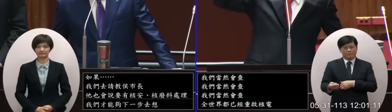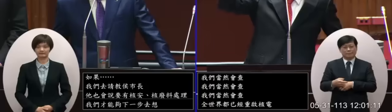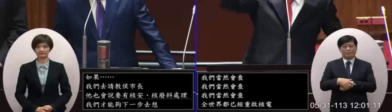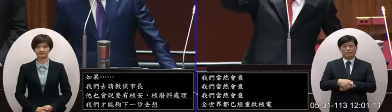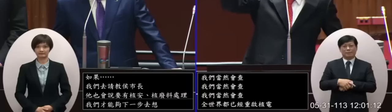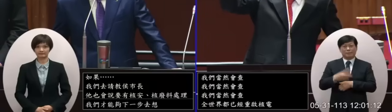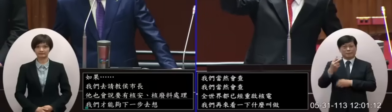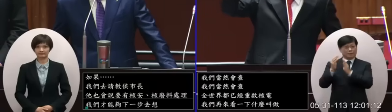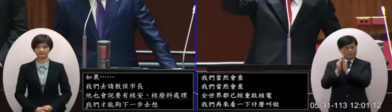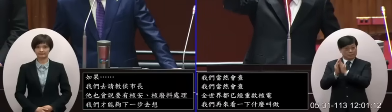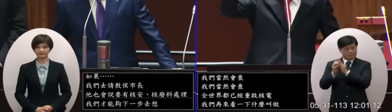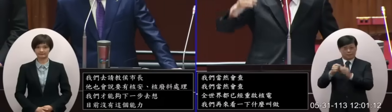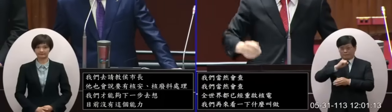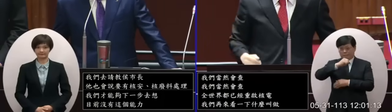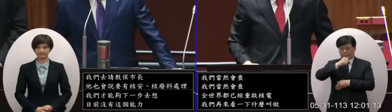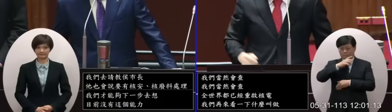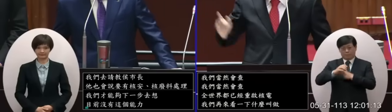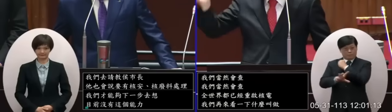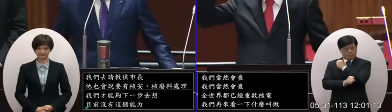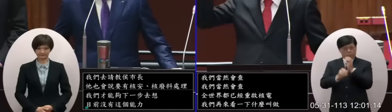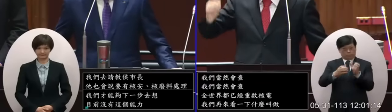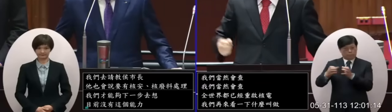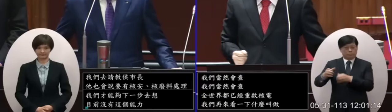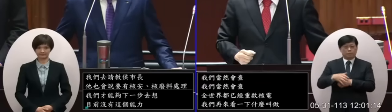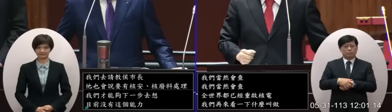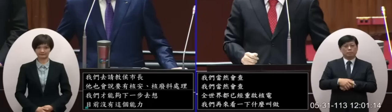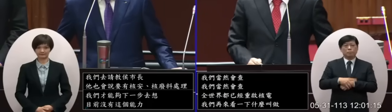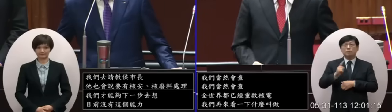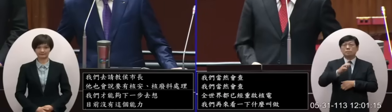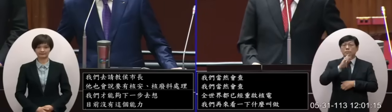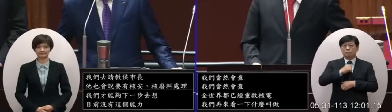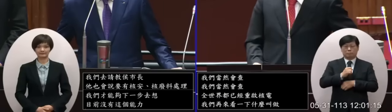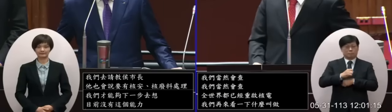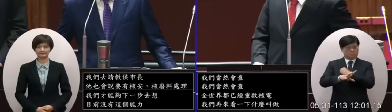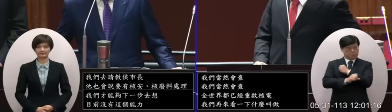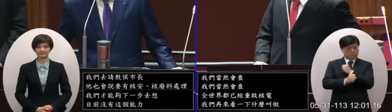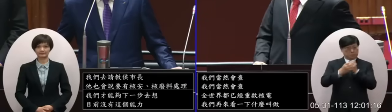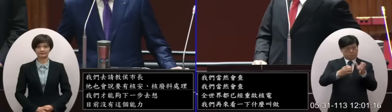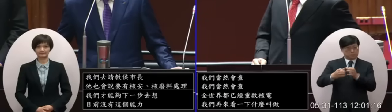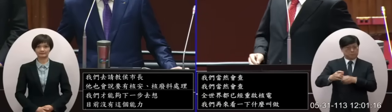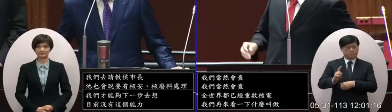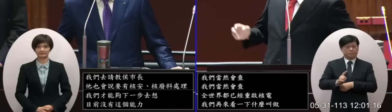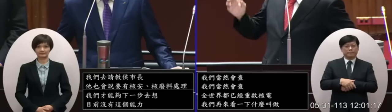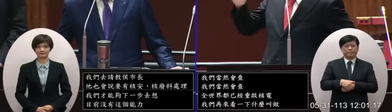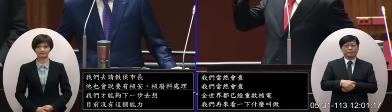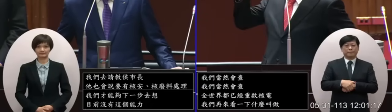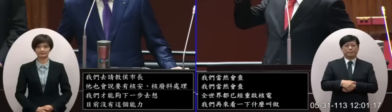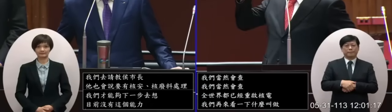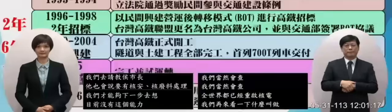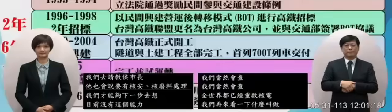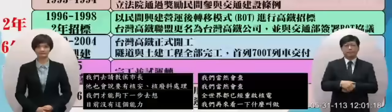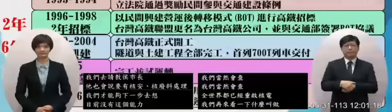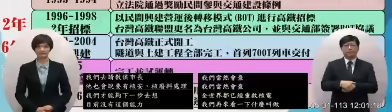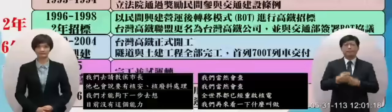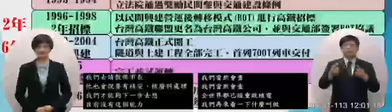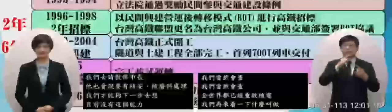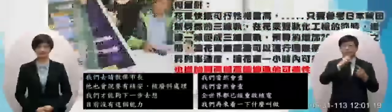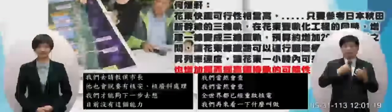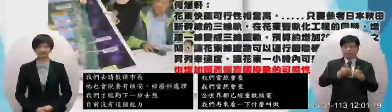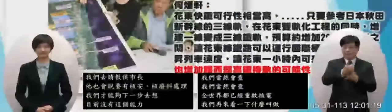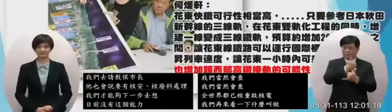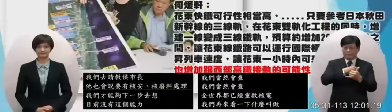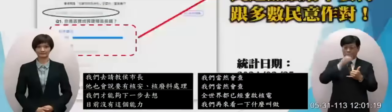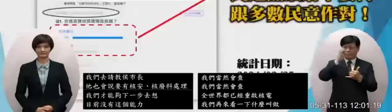叫2兆的台湾基础建设。来看一下什么叫2兆的台湾基础建设。好，这个包括环岛高